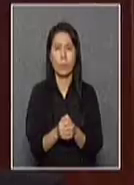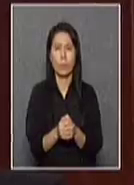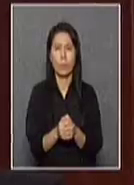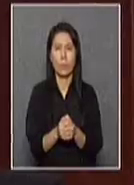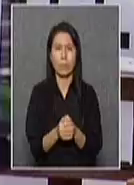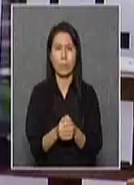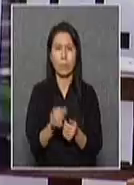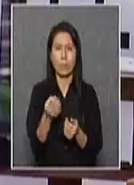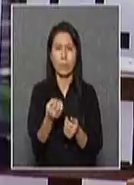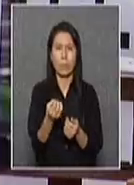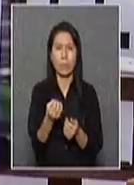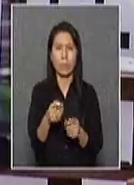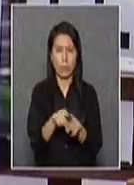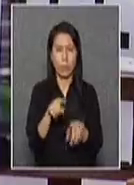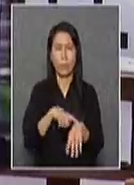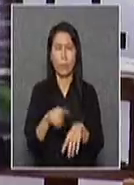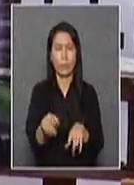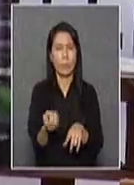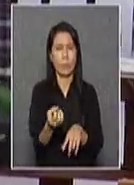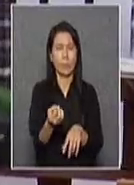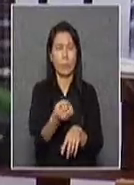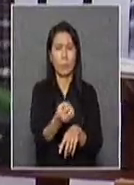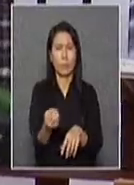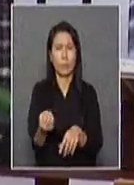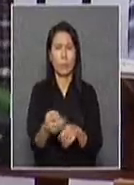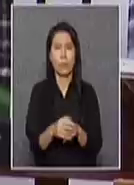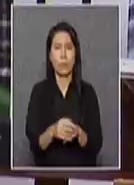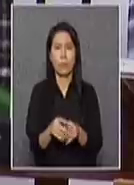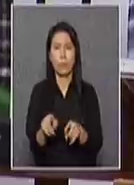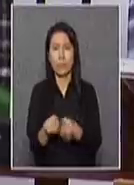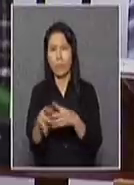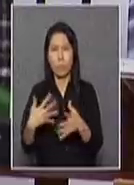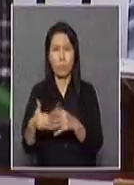單單係咁都同時斬緊。 工作人員，